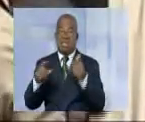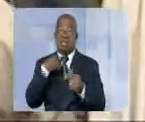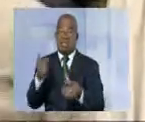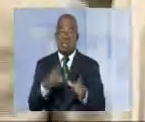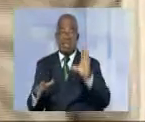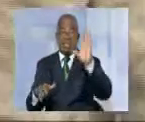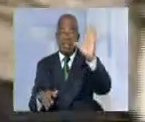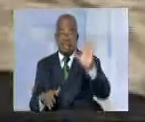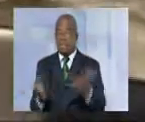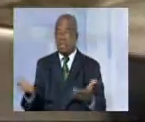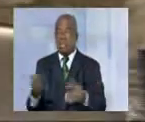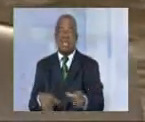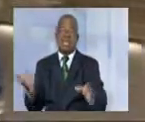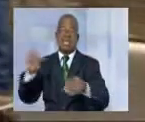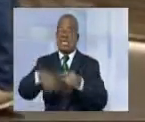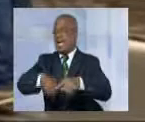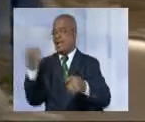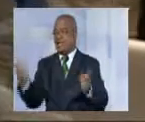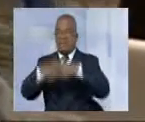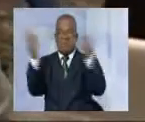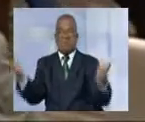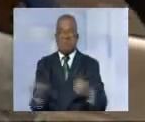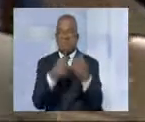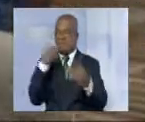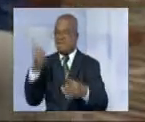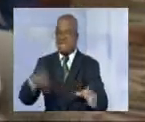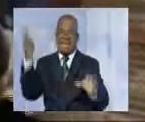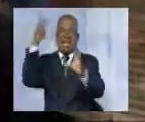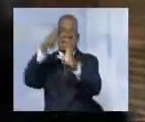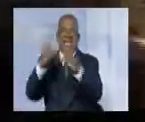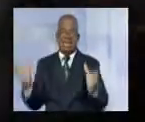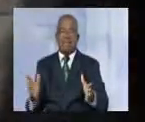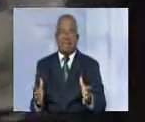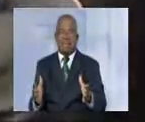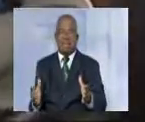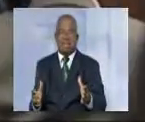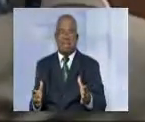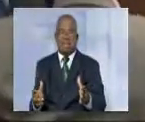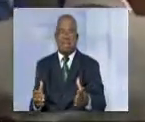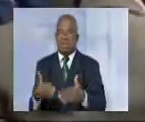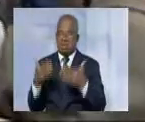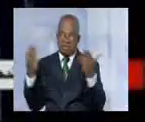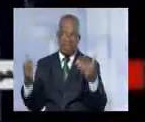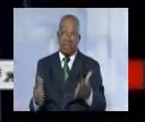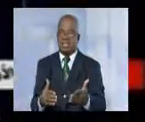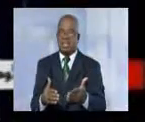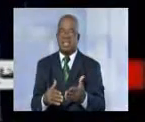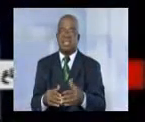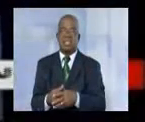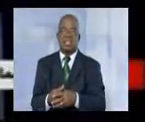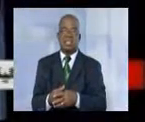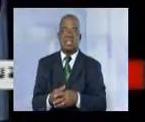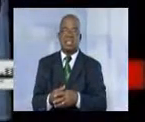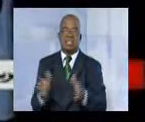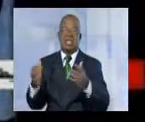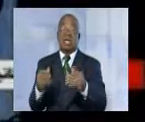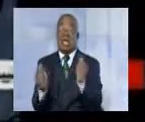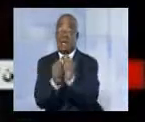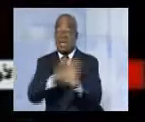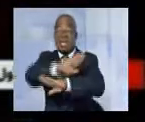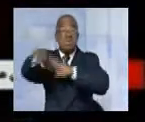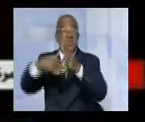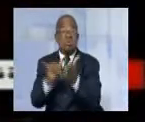Hezbollah chiite libanais au combat de Qusair, la qualifiant de déclaration de guerre contre le peuple syrien. Sur fond de chaos et